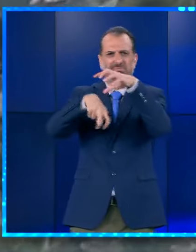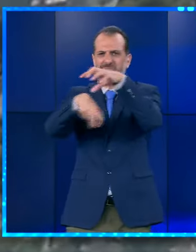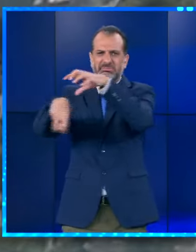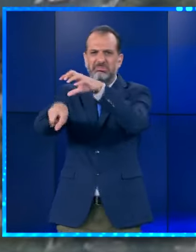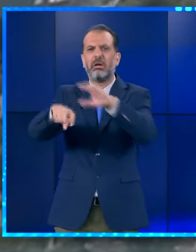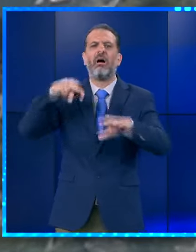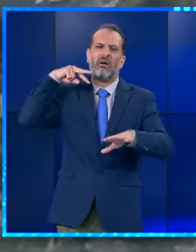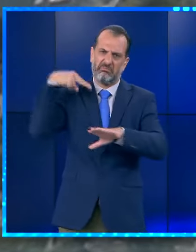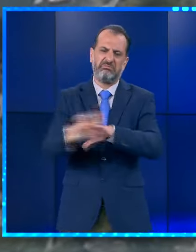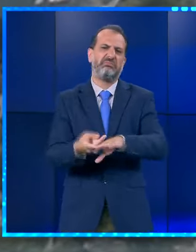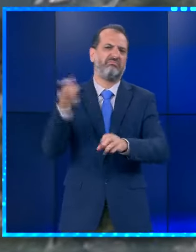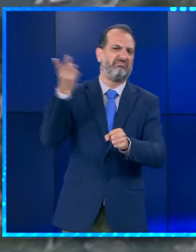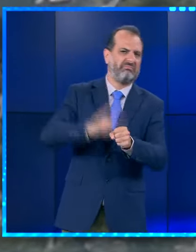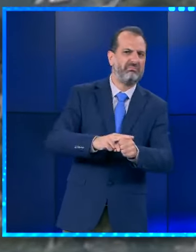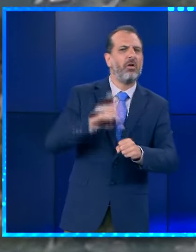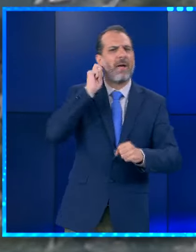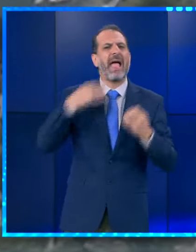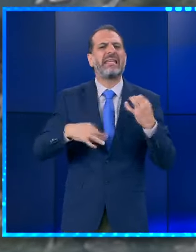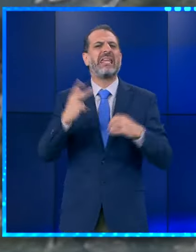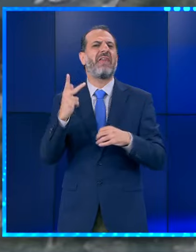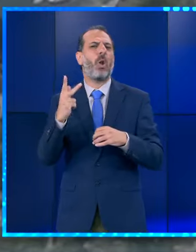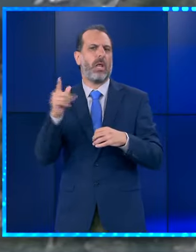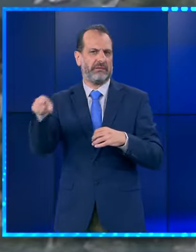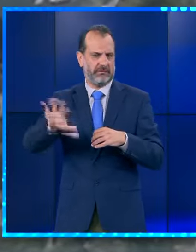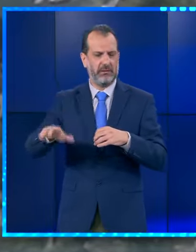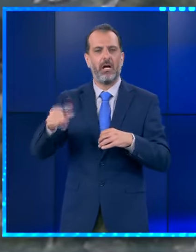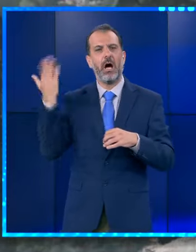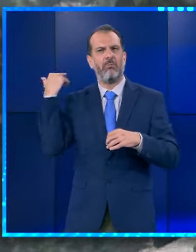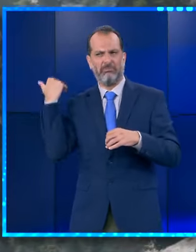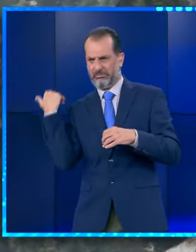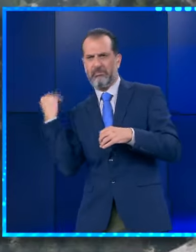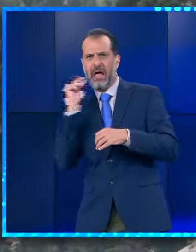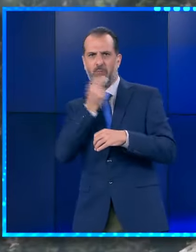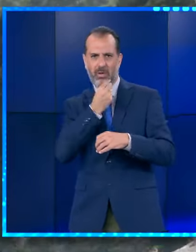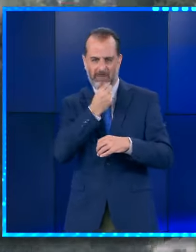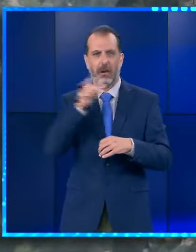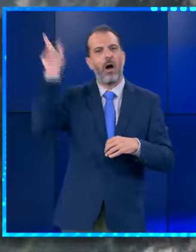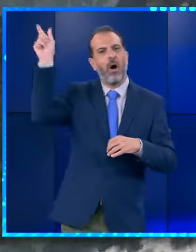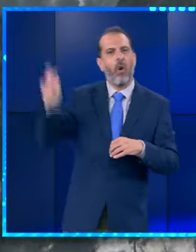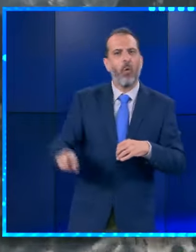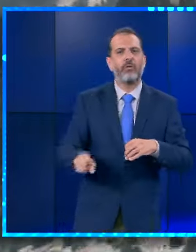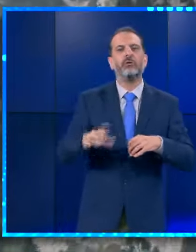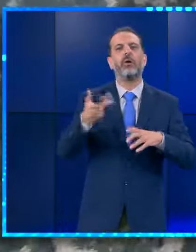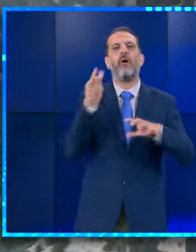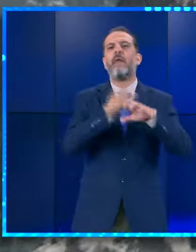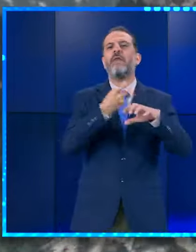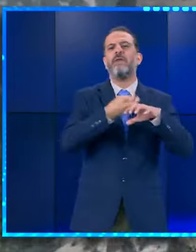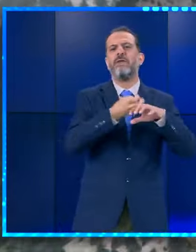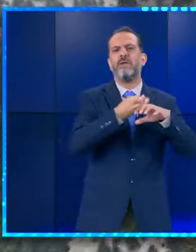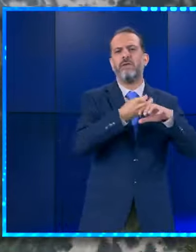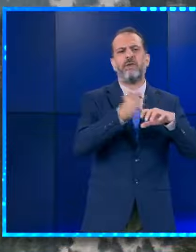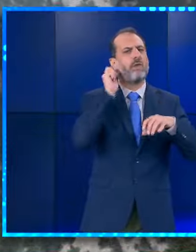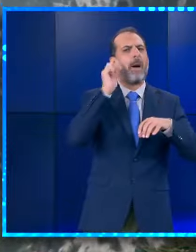δύσφατη περιοχή στο Κυφερώνα. Ουσιαστικά οι έρευνες ξεκίνησαν από το απόγευμα όταν πέταξε από πάνω από τις πλατείες, από